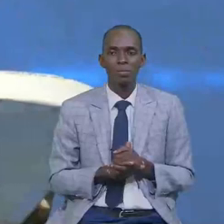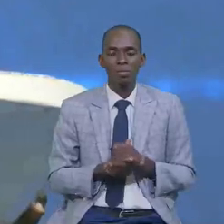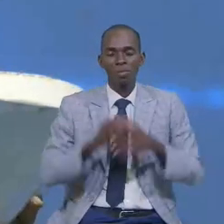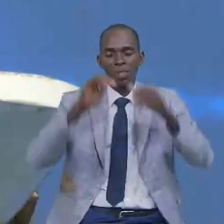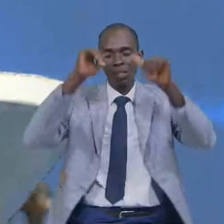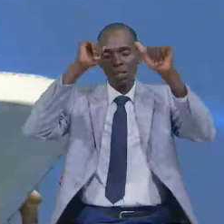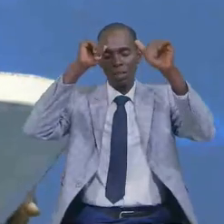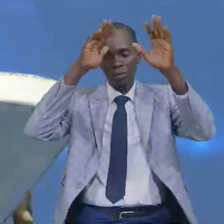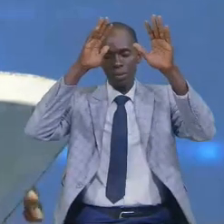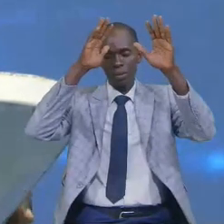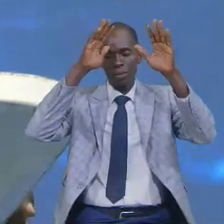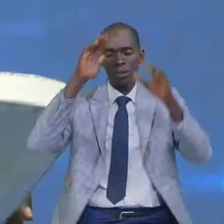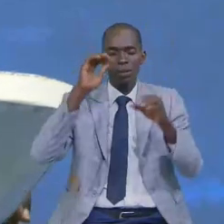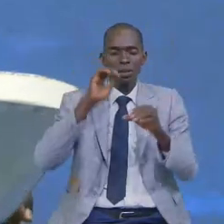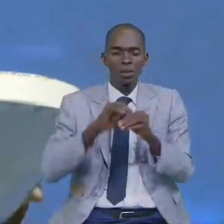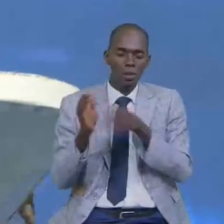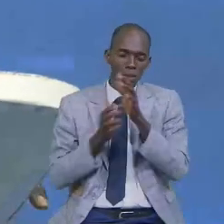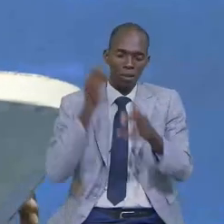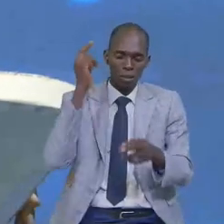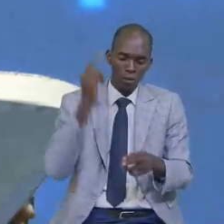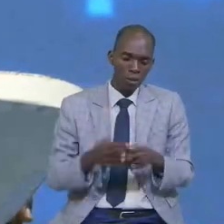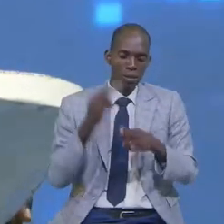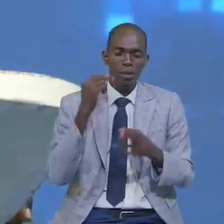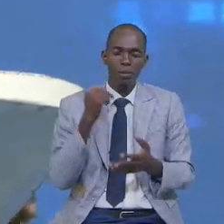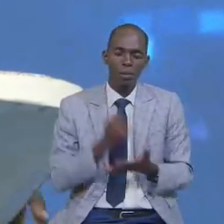Père, au nom de Jésus,